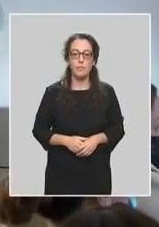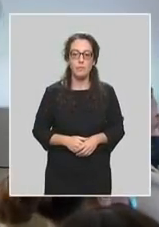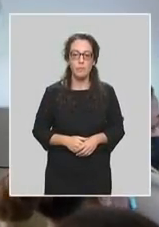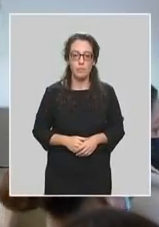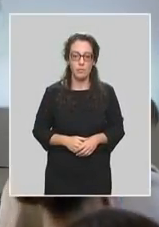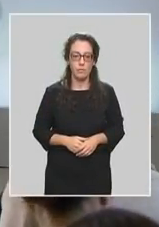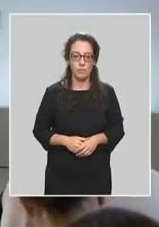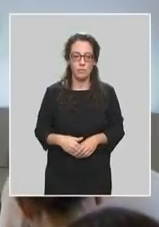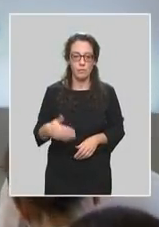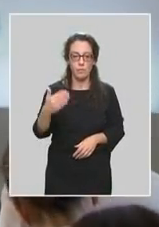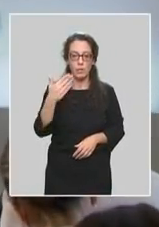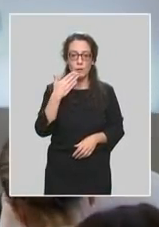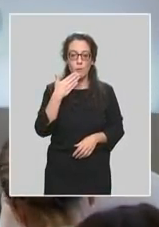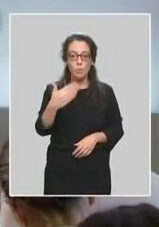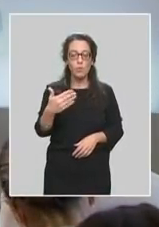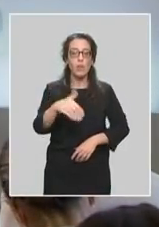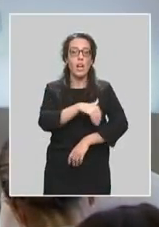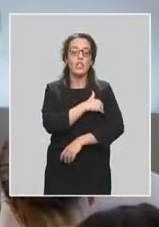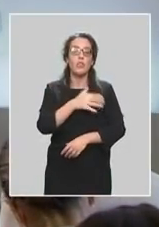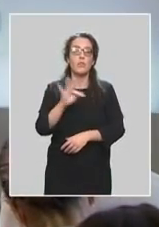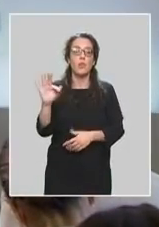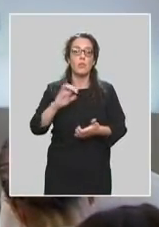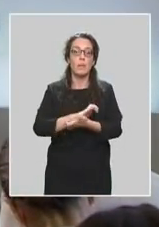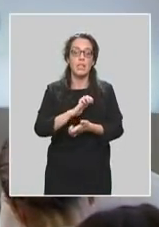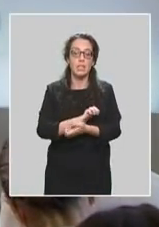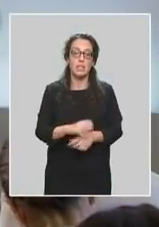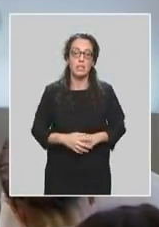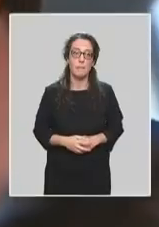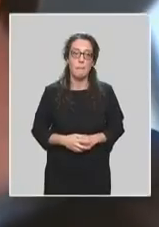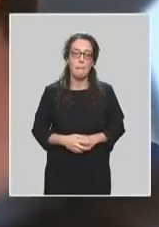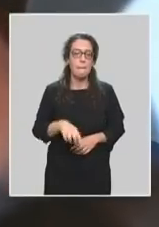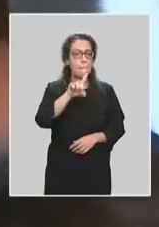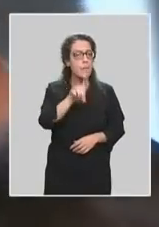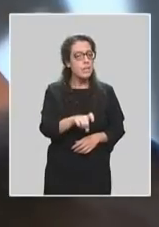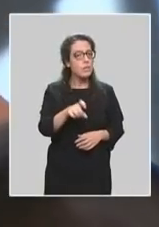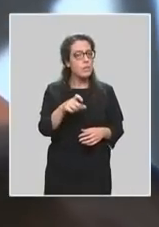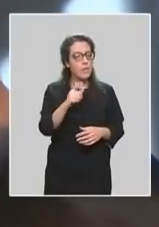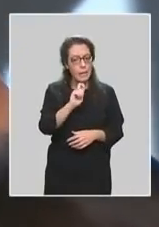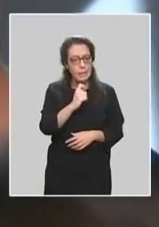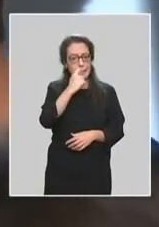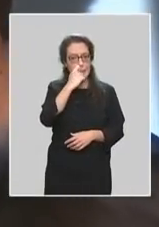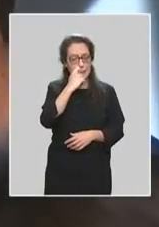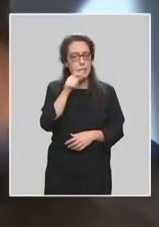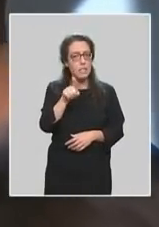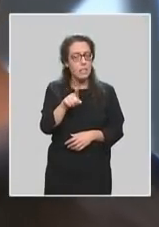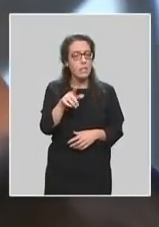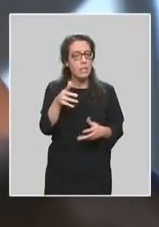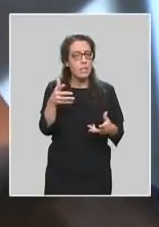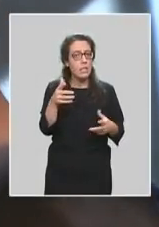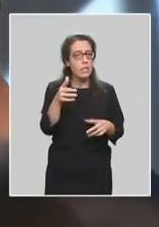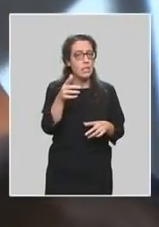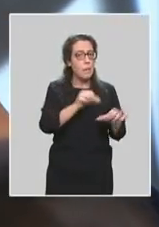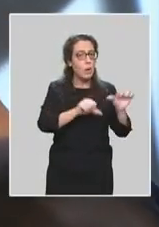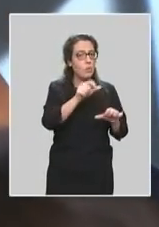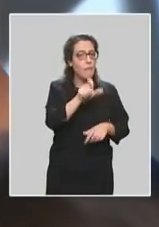Oui, bonjour, Gabriel Bourovitch pour l'agence France Presse. Question sur les tests et notamment sur la capacité des laboratoires